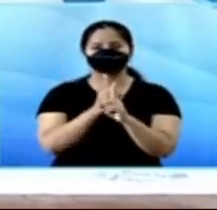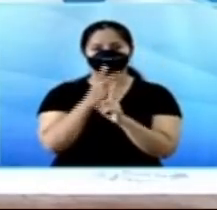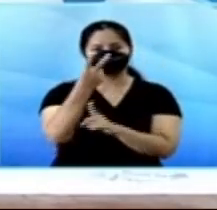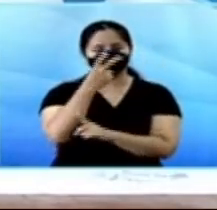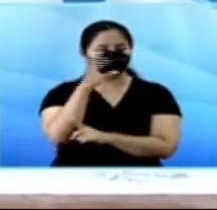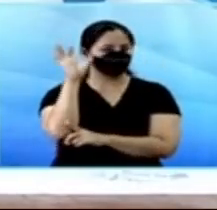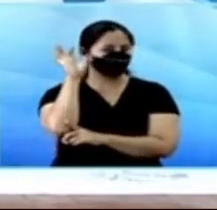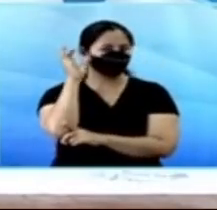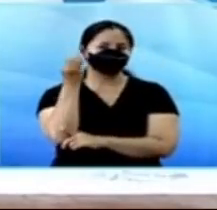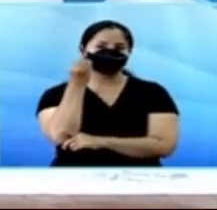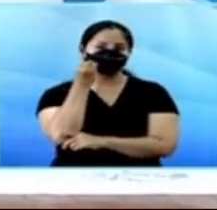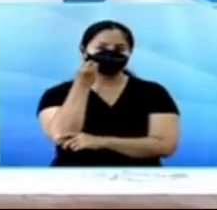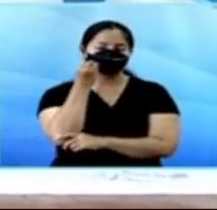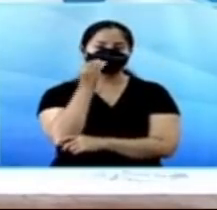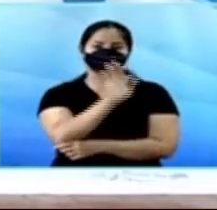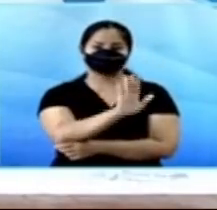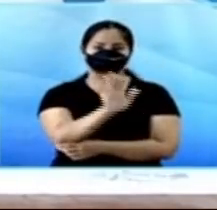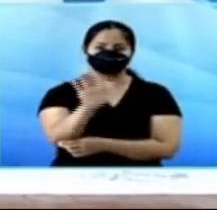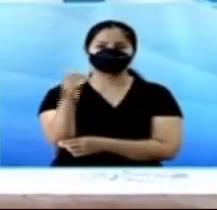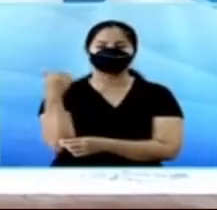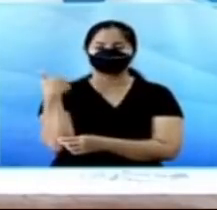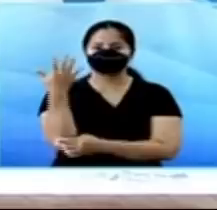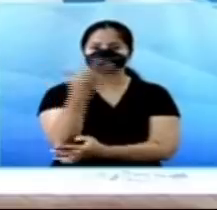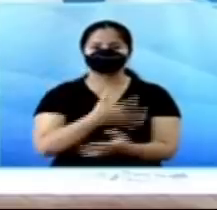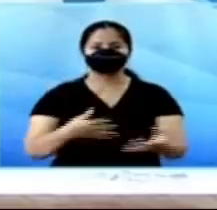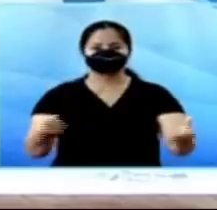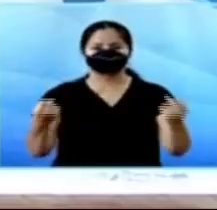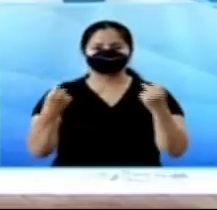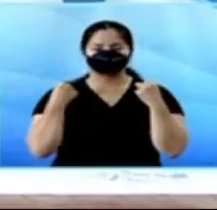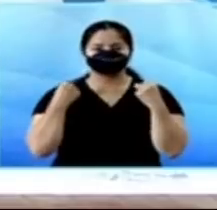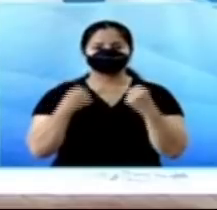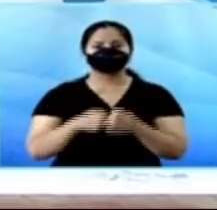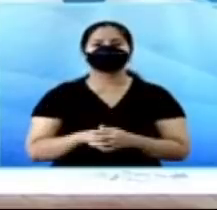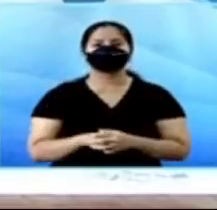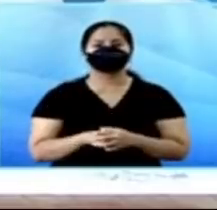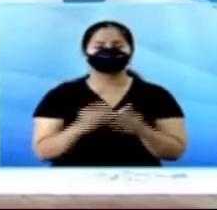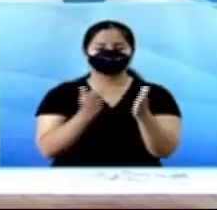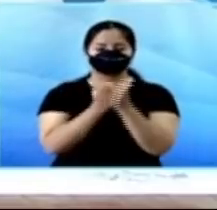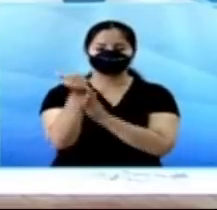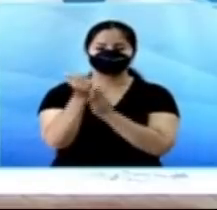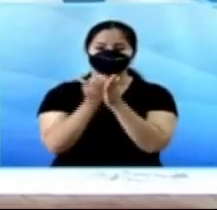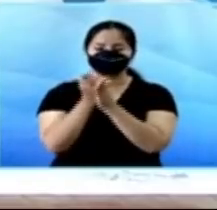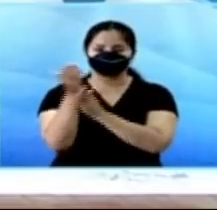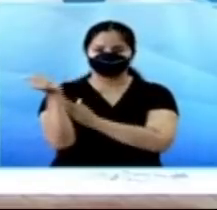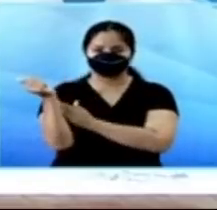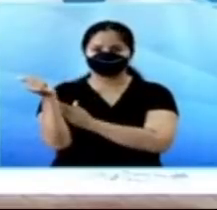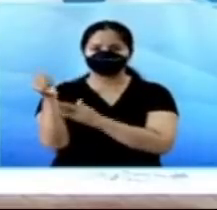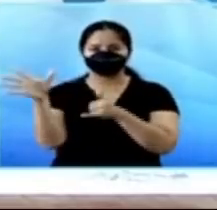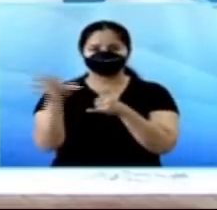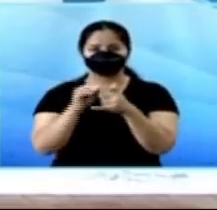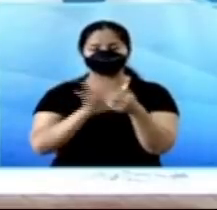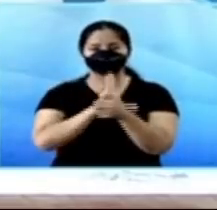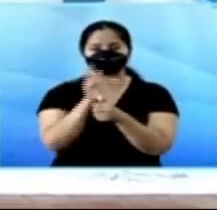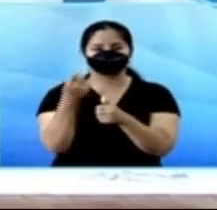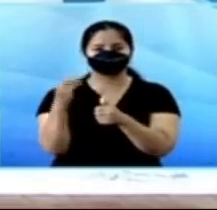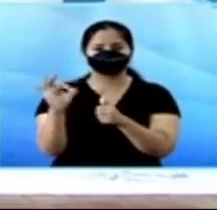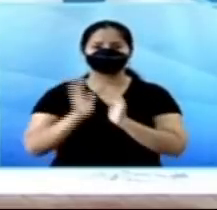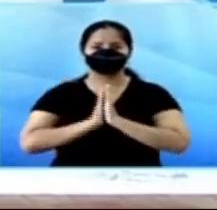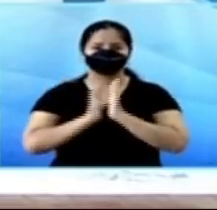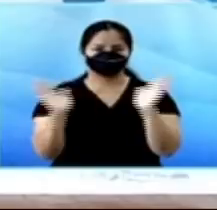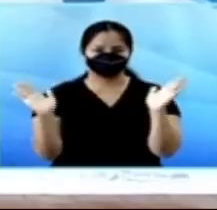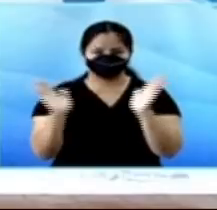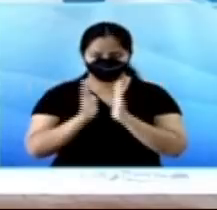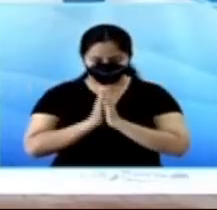มอยู่ทางบ้านจงมีแต่สุขภาพเข้มแข็งและก็ปลอดภัยจากการติดพยาธิโควิด19ขอขอบ